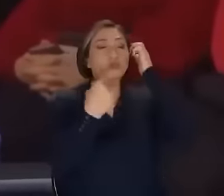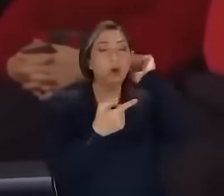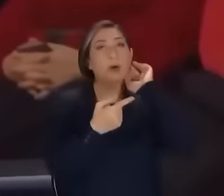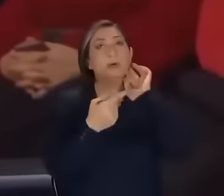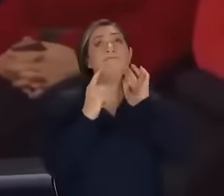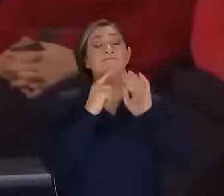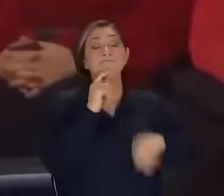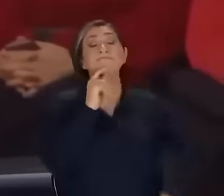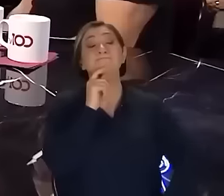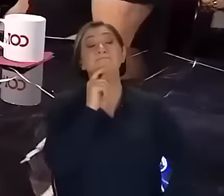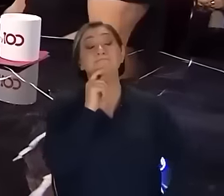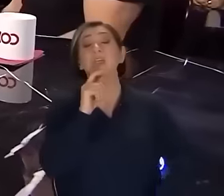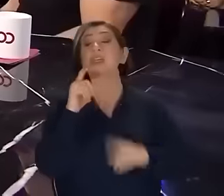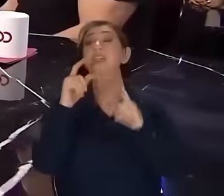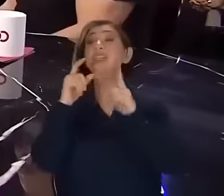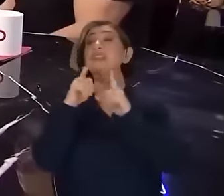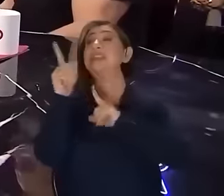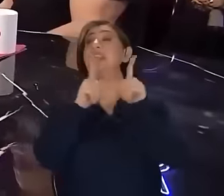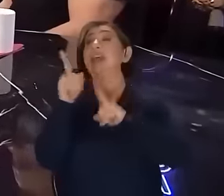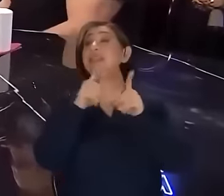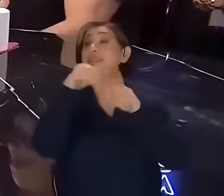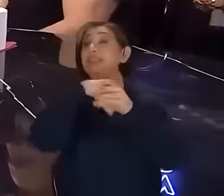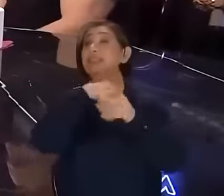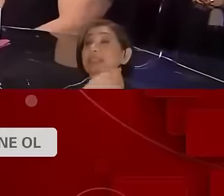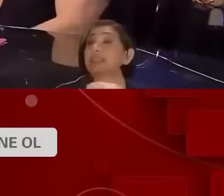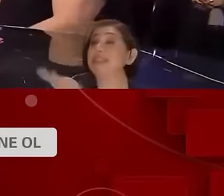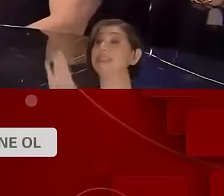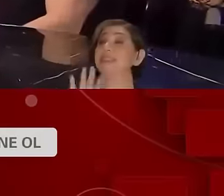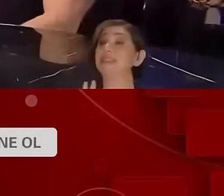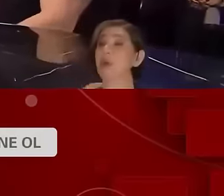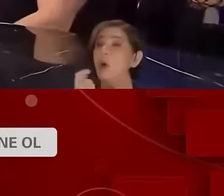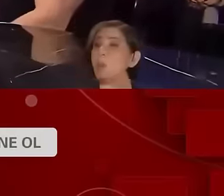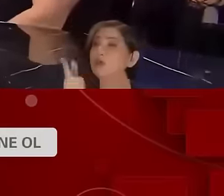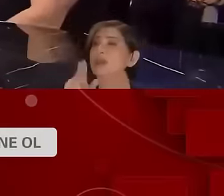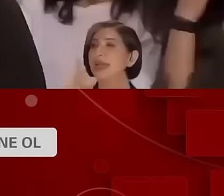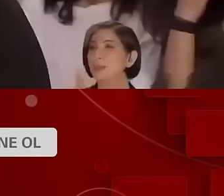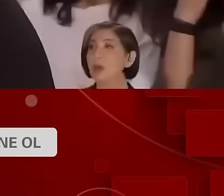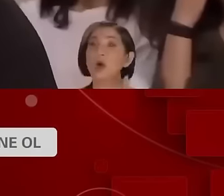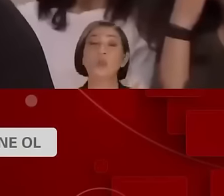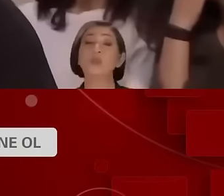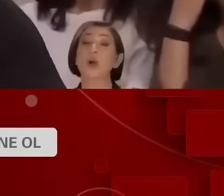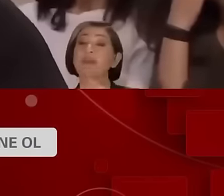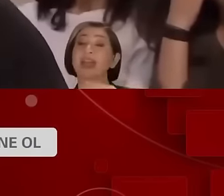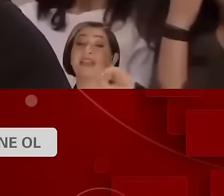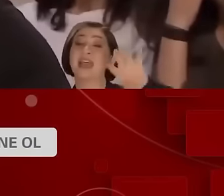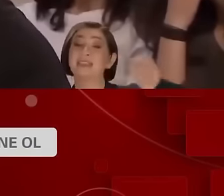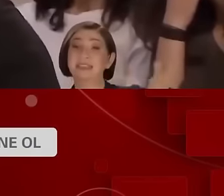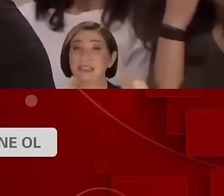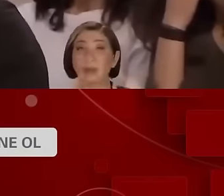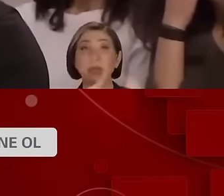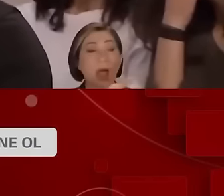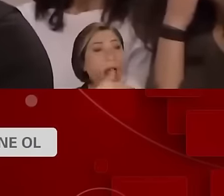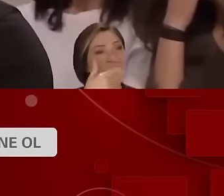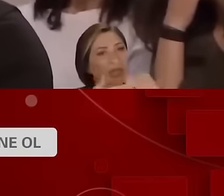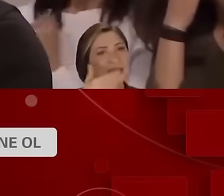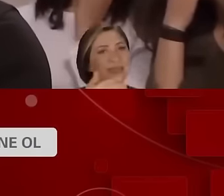yani? Dijital platform. Burası dijital platforma gitsin. Hani posta dağıtımı gibi. Şunlar şu evlere dağıtılsın. Valla ifade ettiği